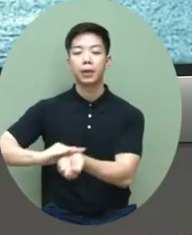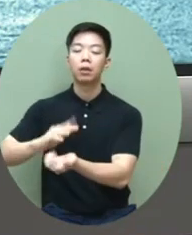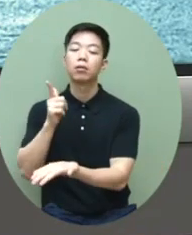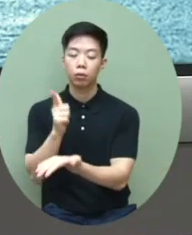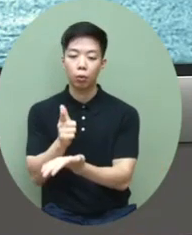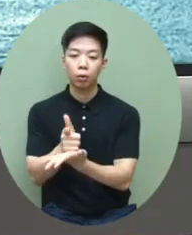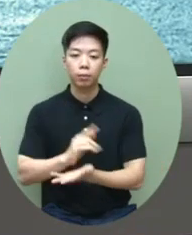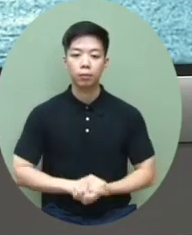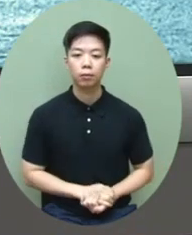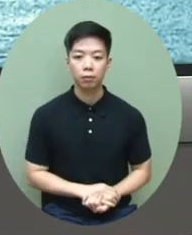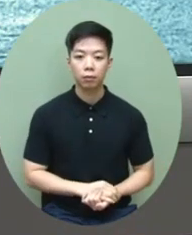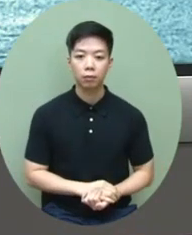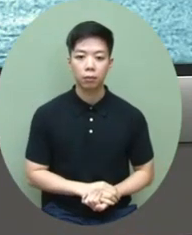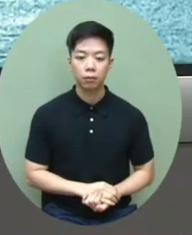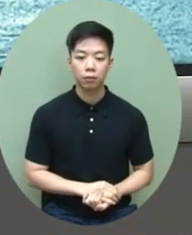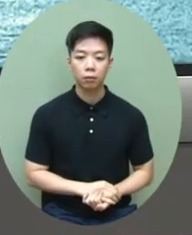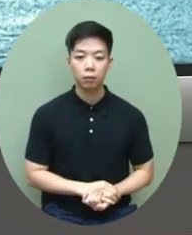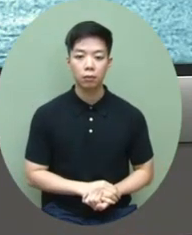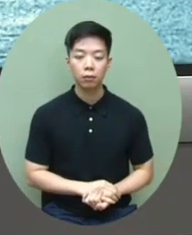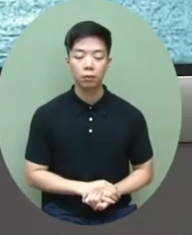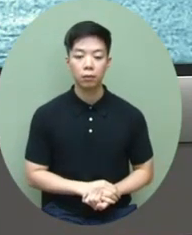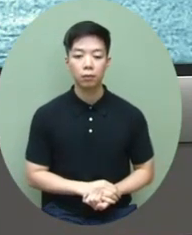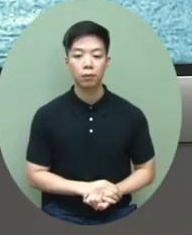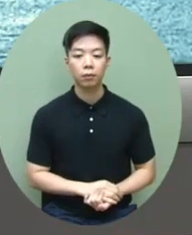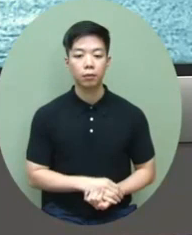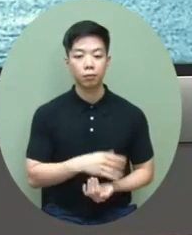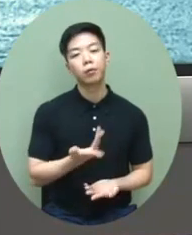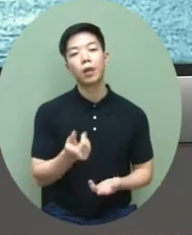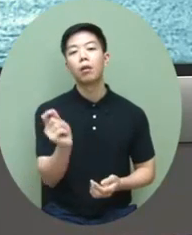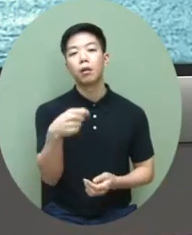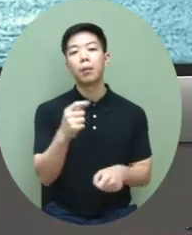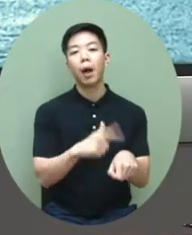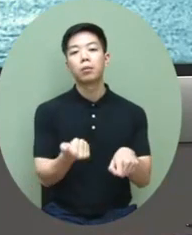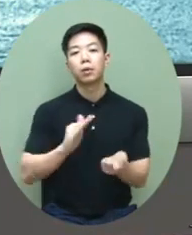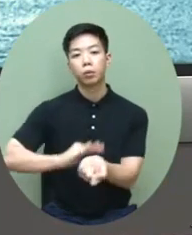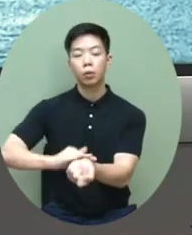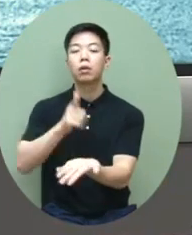要俾一啲治療佢咧去處理呢個問題嘅。